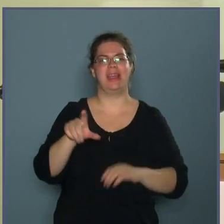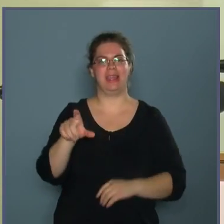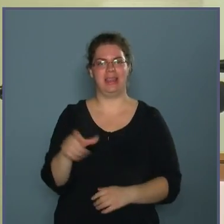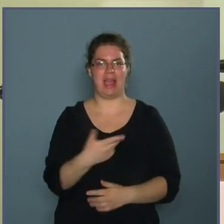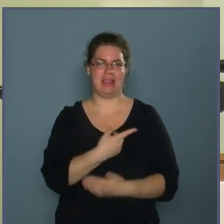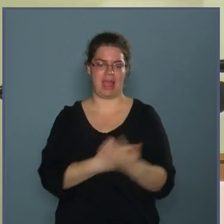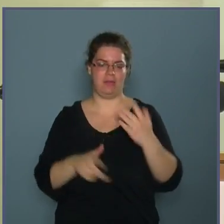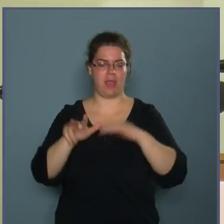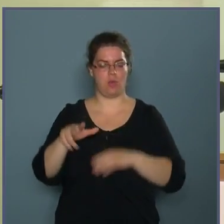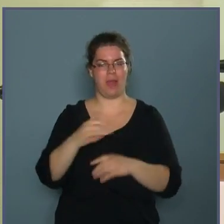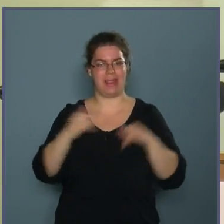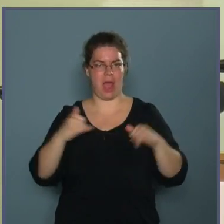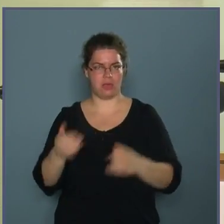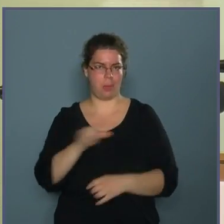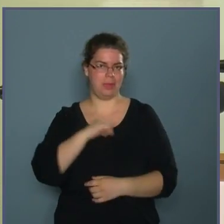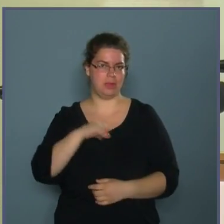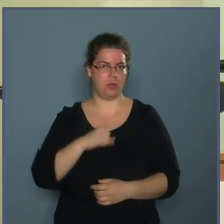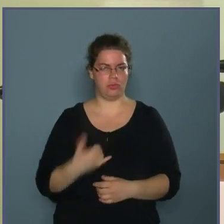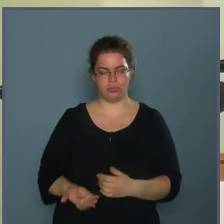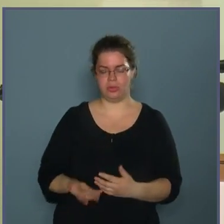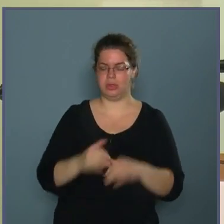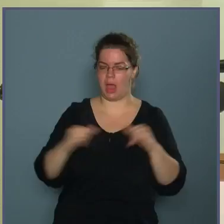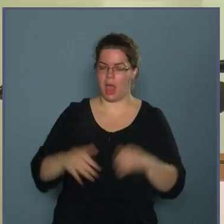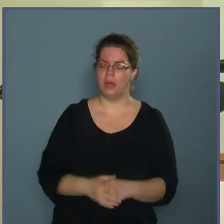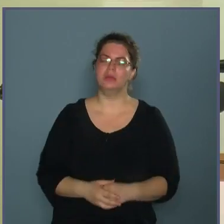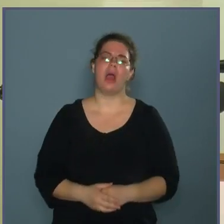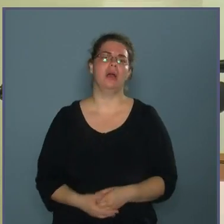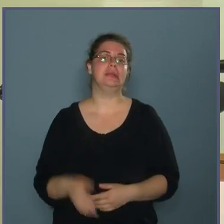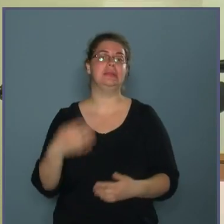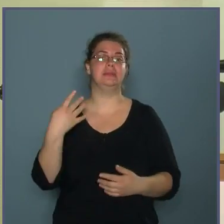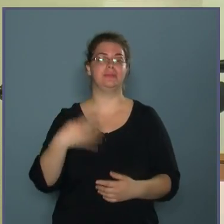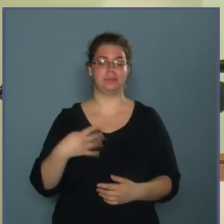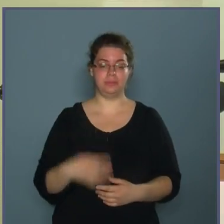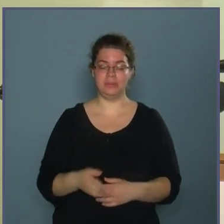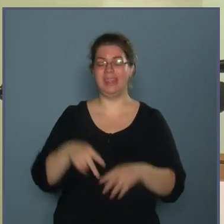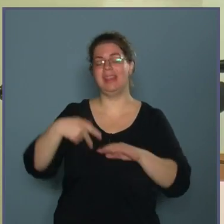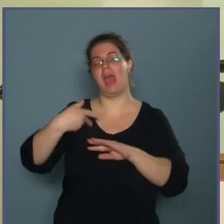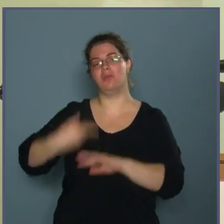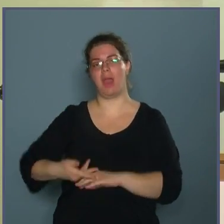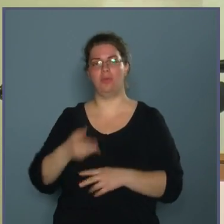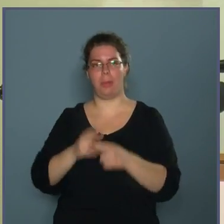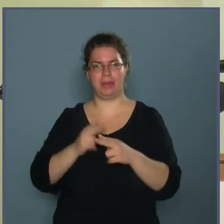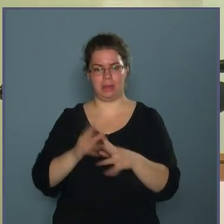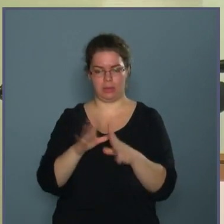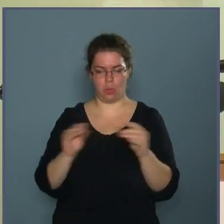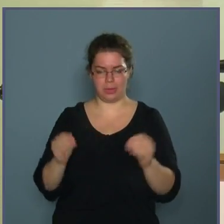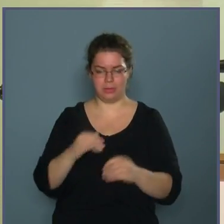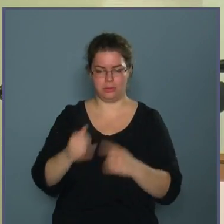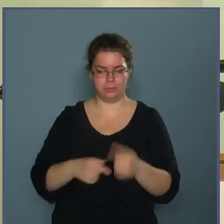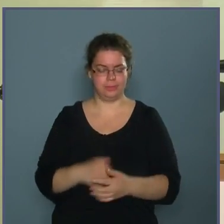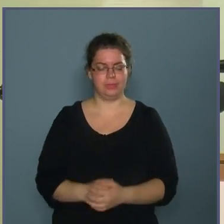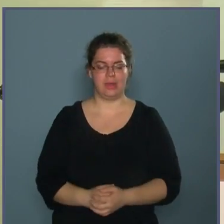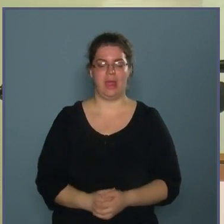ellátást a rászorulóknak. Évente 45 ezer fekvőbeteget gyógyítunk. Ambulanciáink és járóbeteg